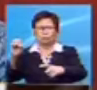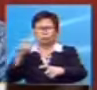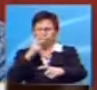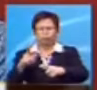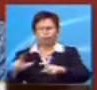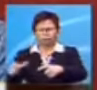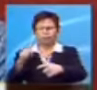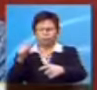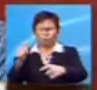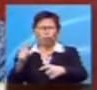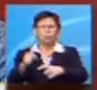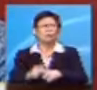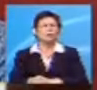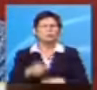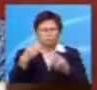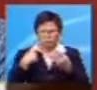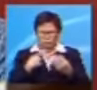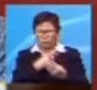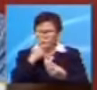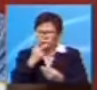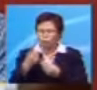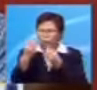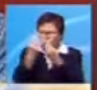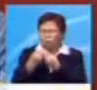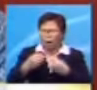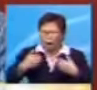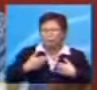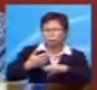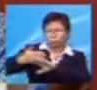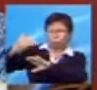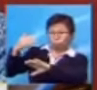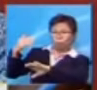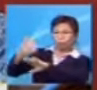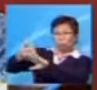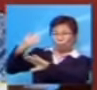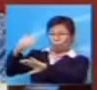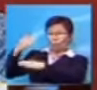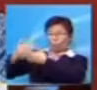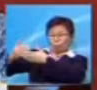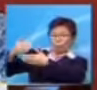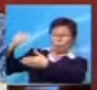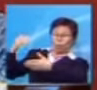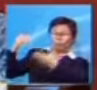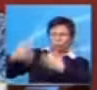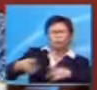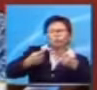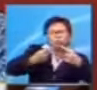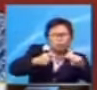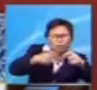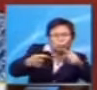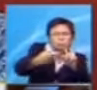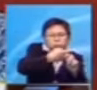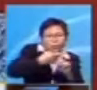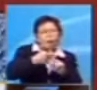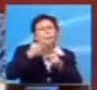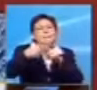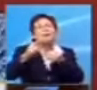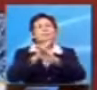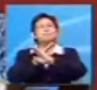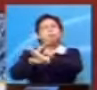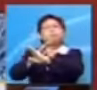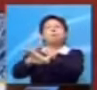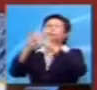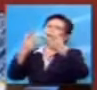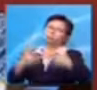statistiknya di mana sebelum ini pun ada juga cubaan-cubaan ingin membuat penculikan tetapi dapat